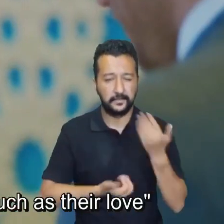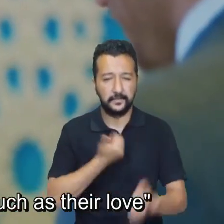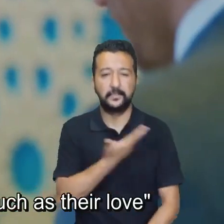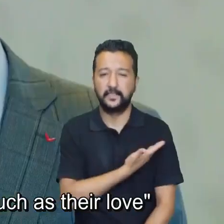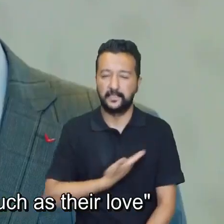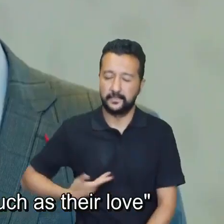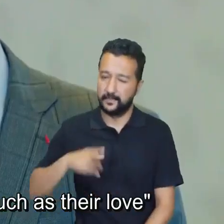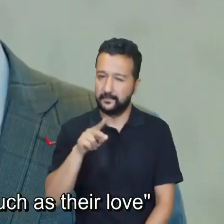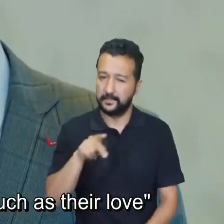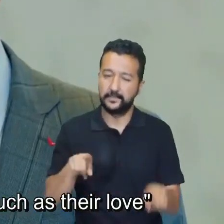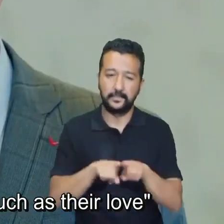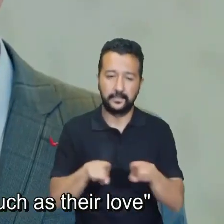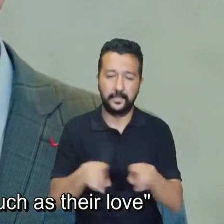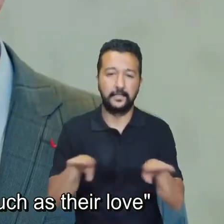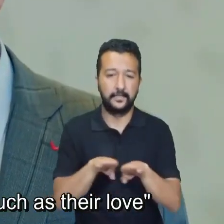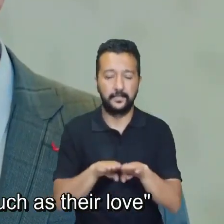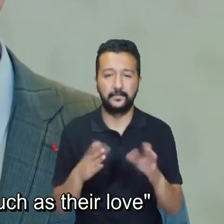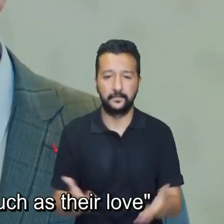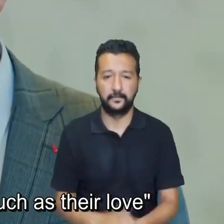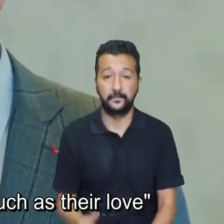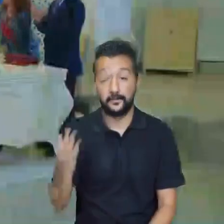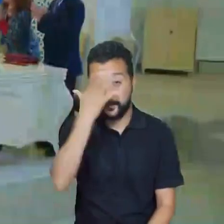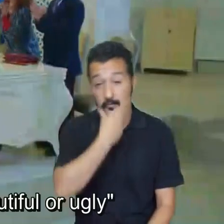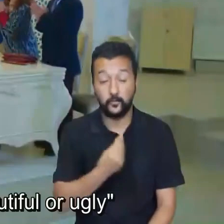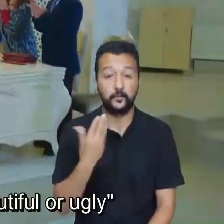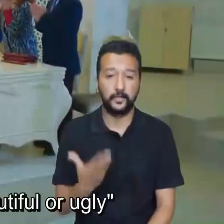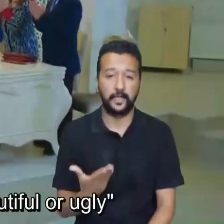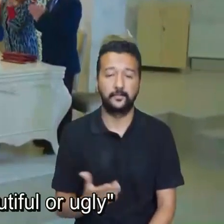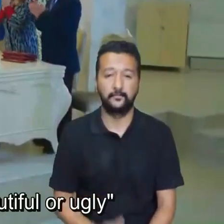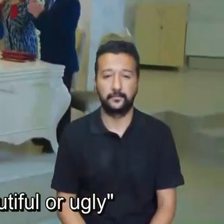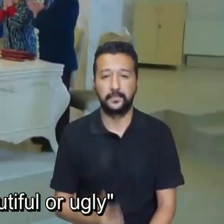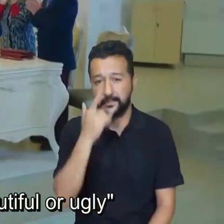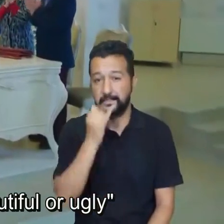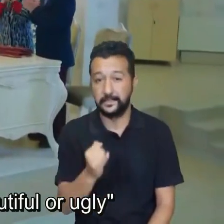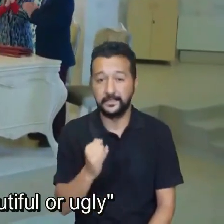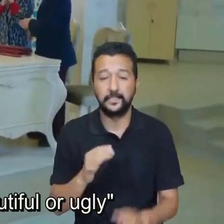yüzüğünü uzattığı sol parmağına taktı. Tarık sevgiyle yüzüne bakıyor.